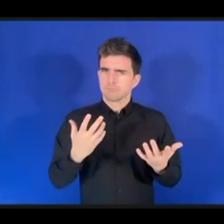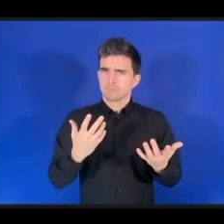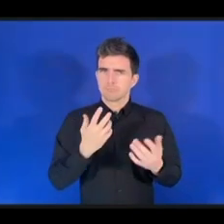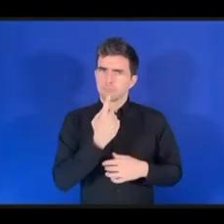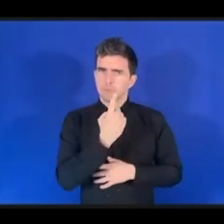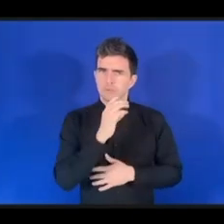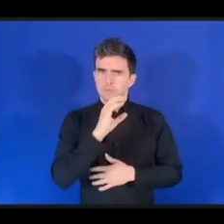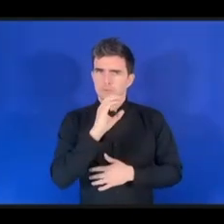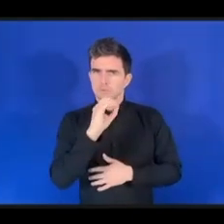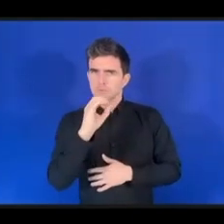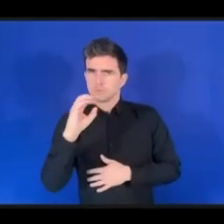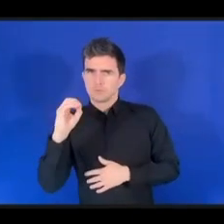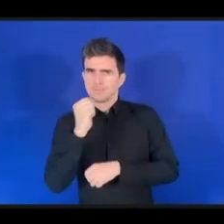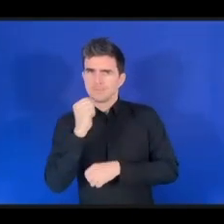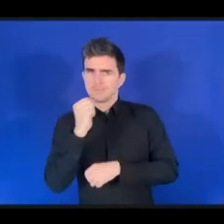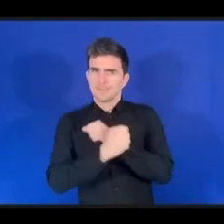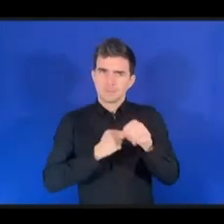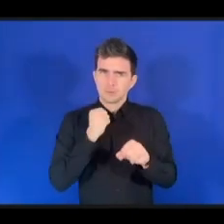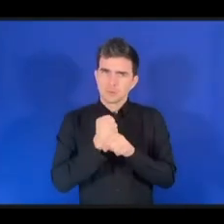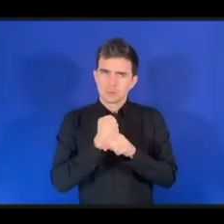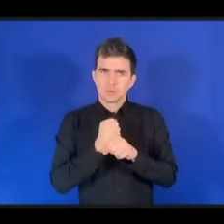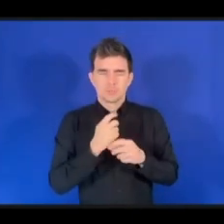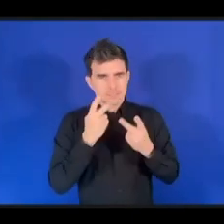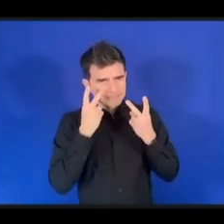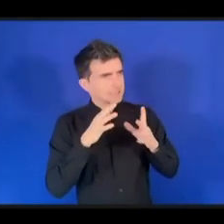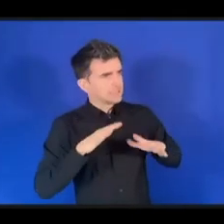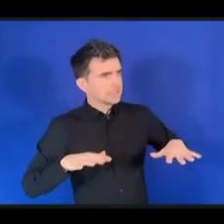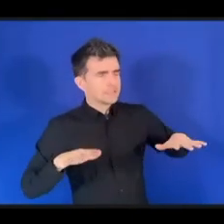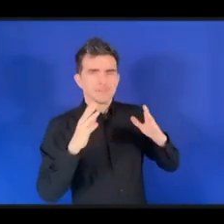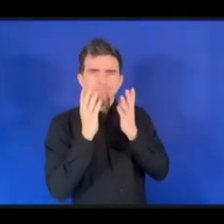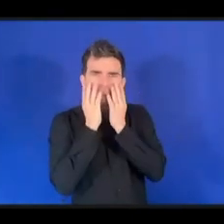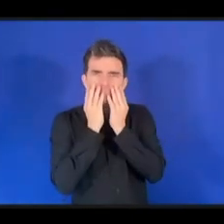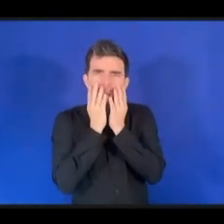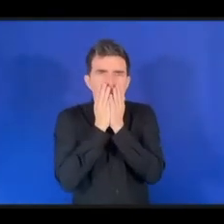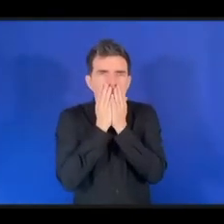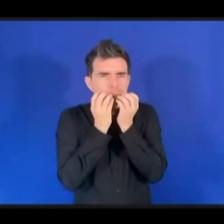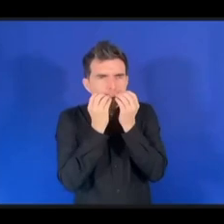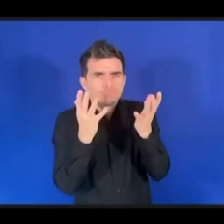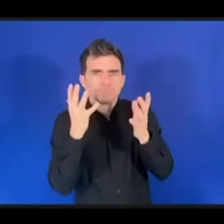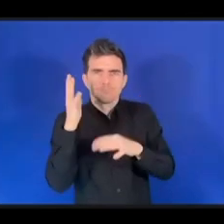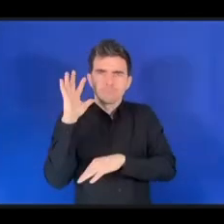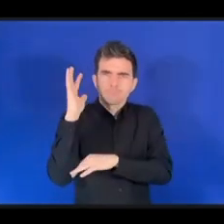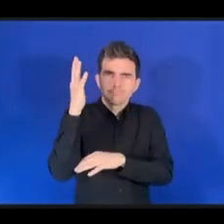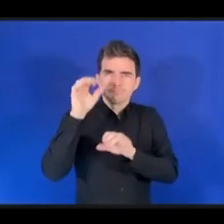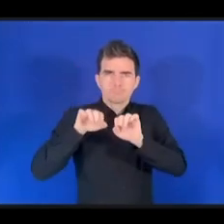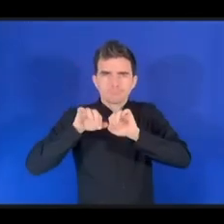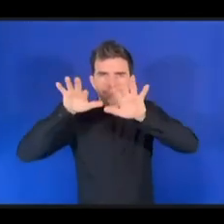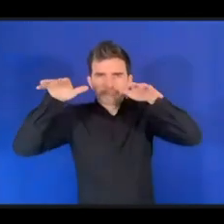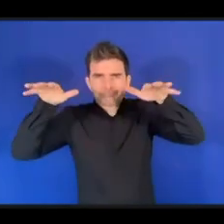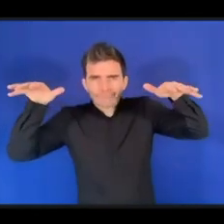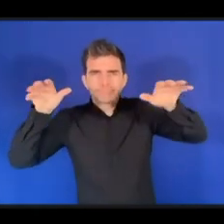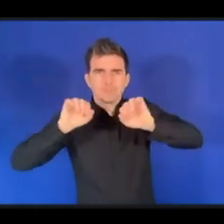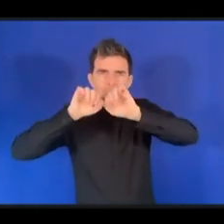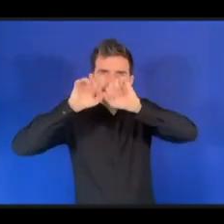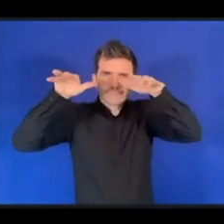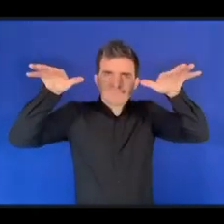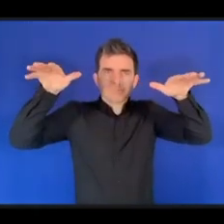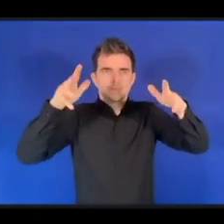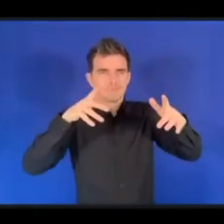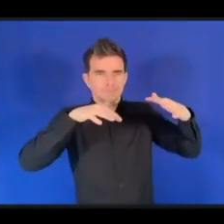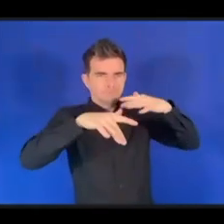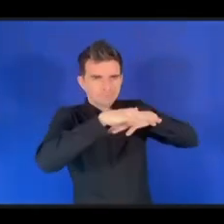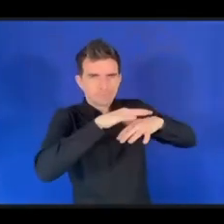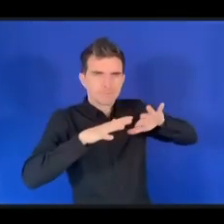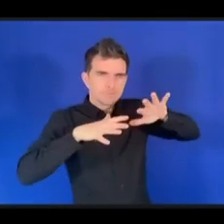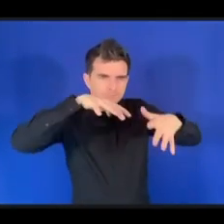reste entière et où nous avons réussi justement à maintenir l'environnement et